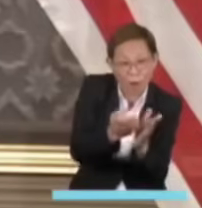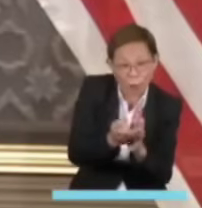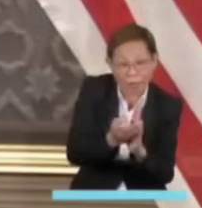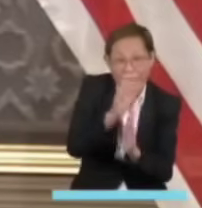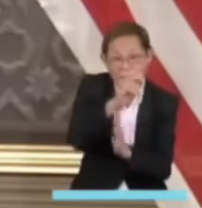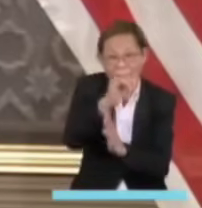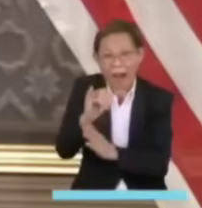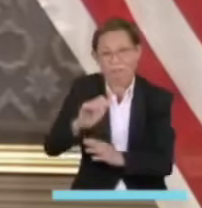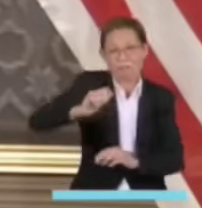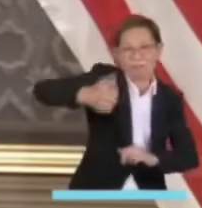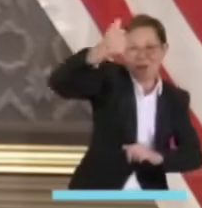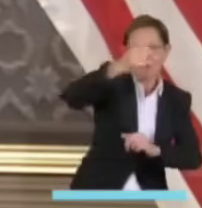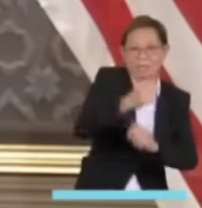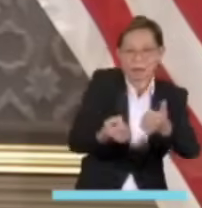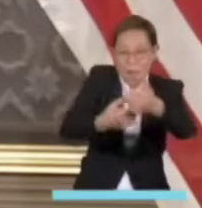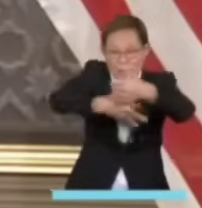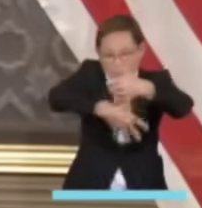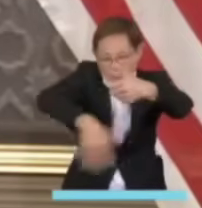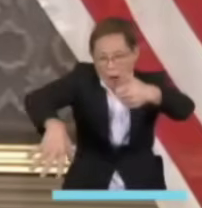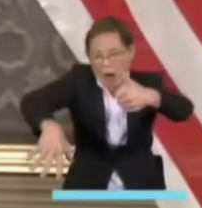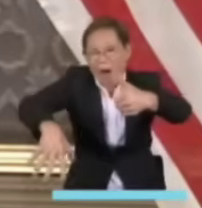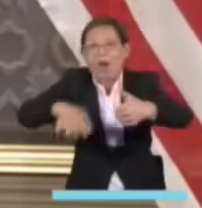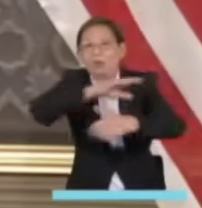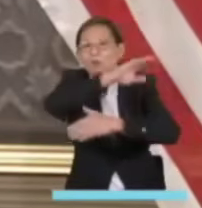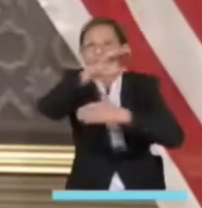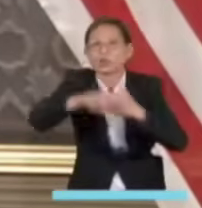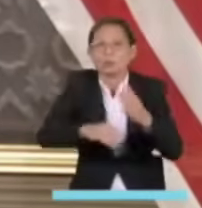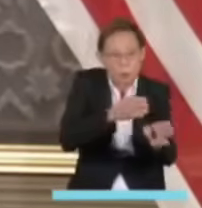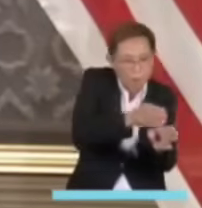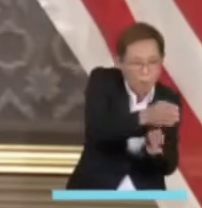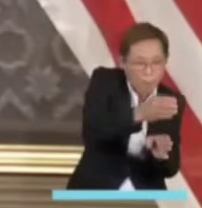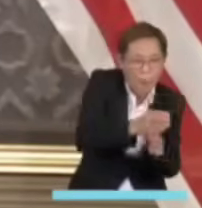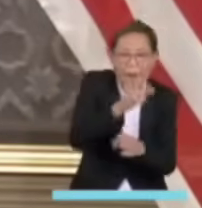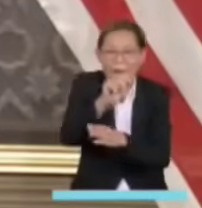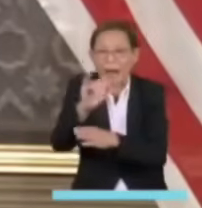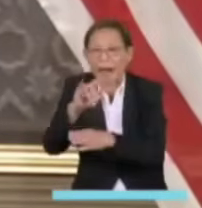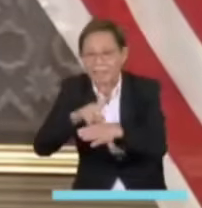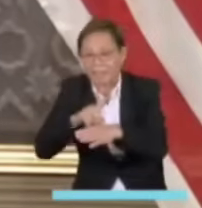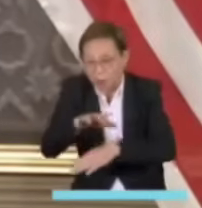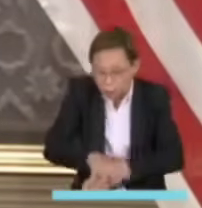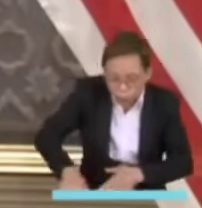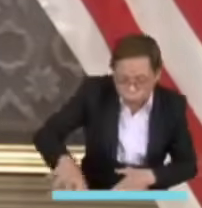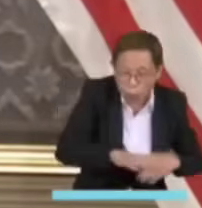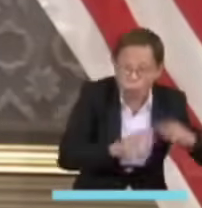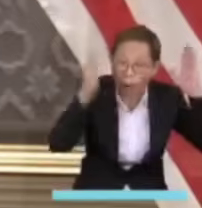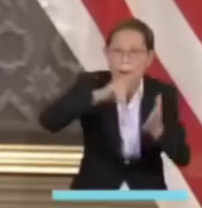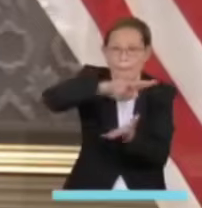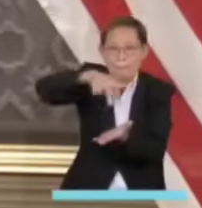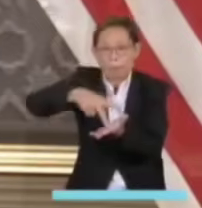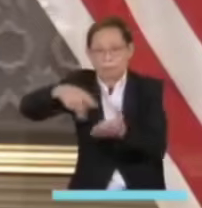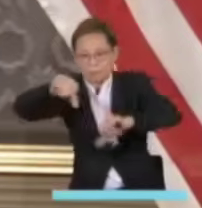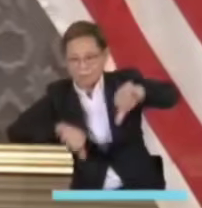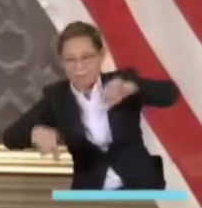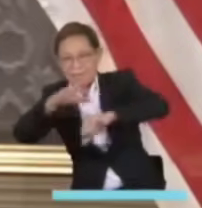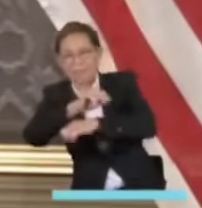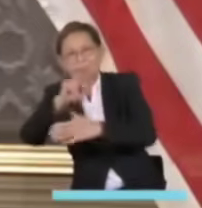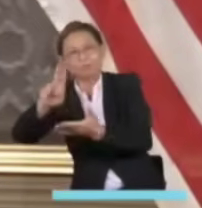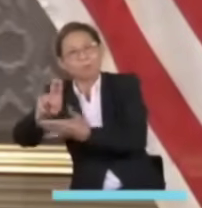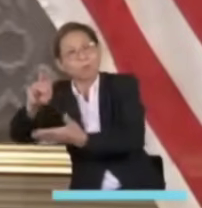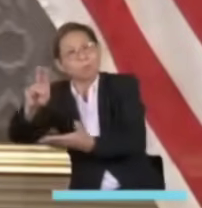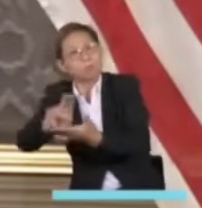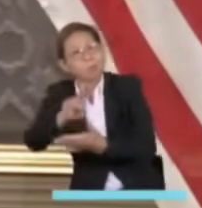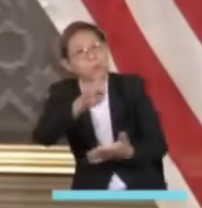dan jaringan dengan semua disiplin AI di seluruh negara, pusat sains dan